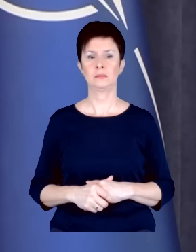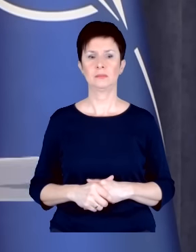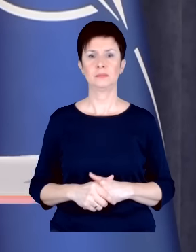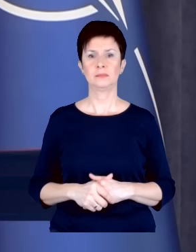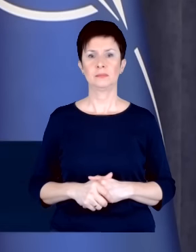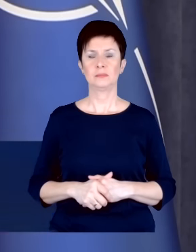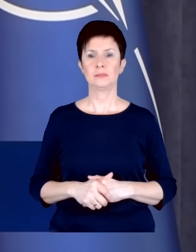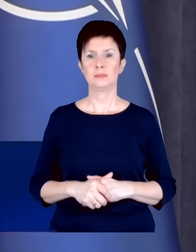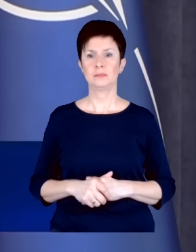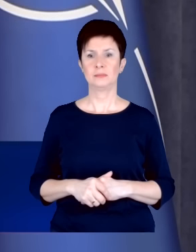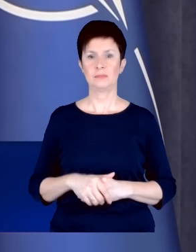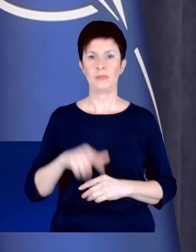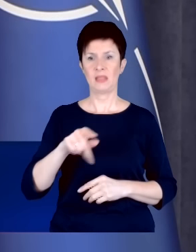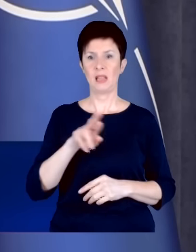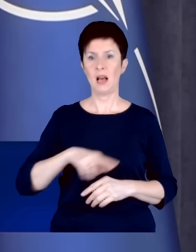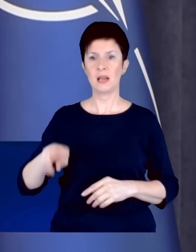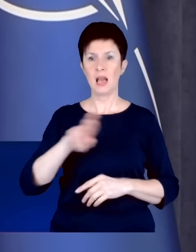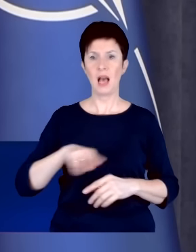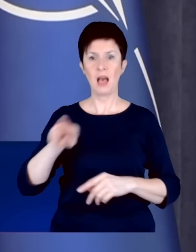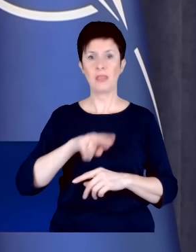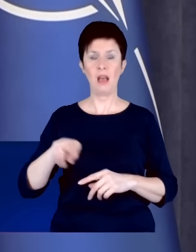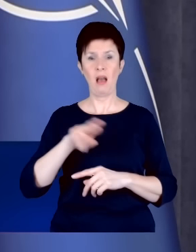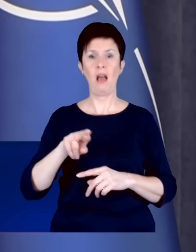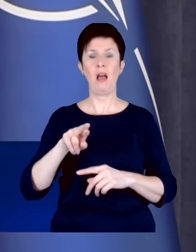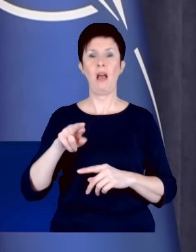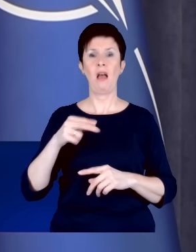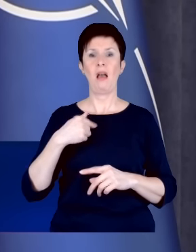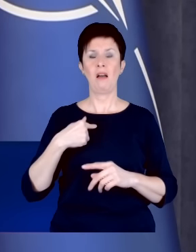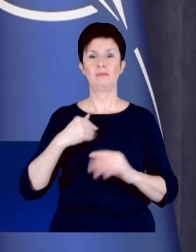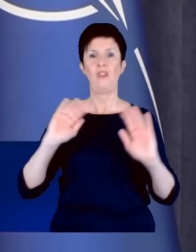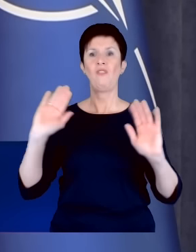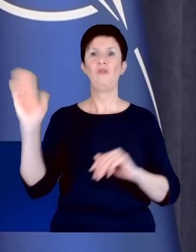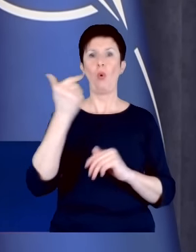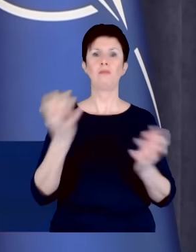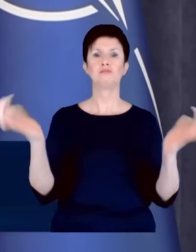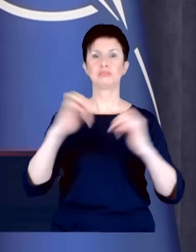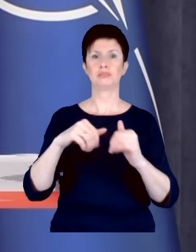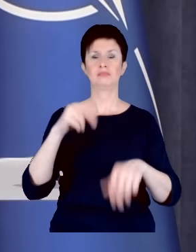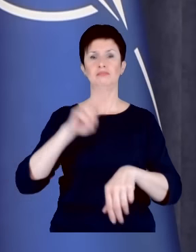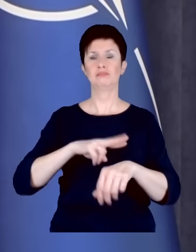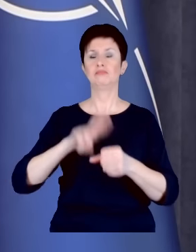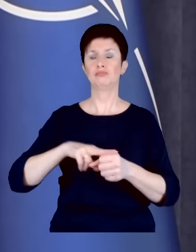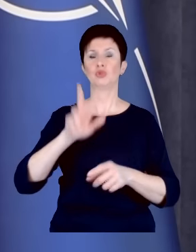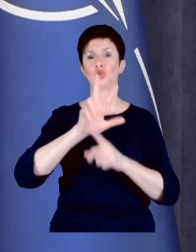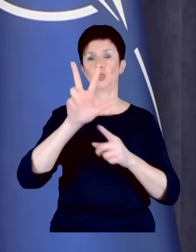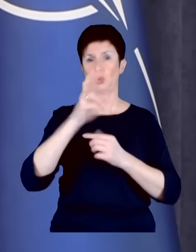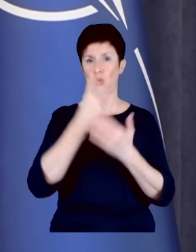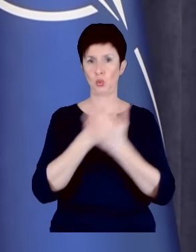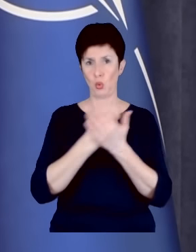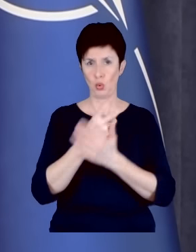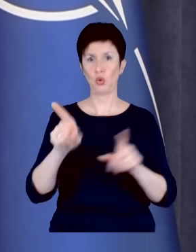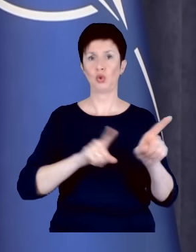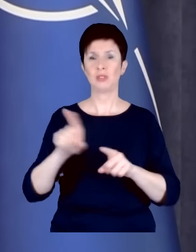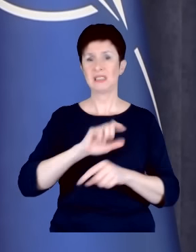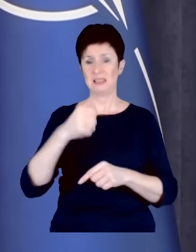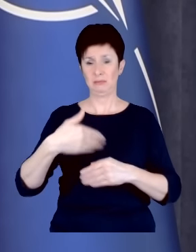Ta rada zostaje przeze mnie zwołana na 13 lutego, czyli za 12 dni, na godzinę